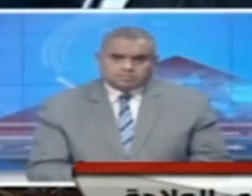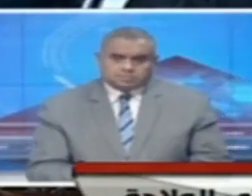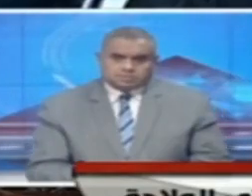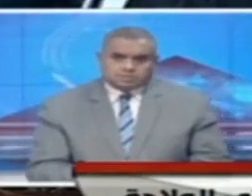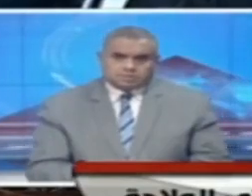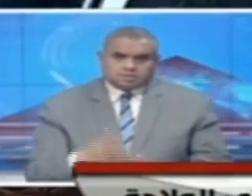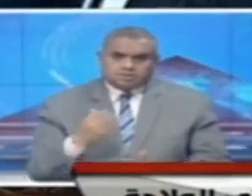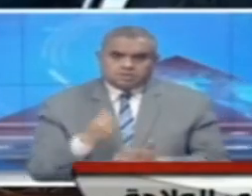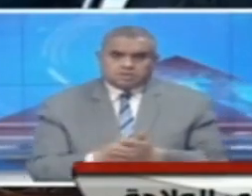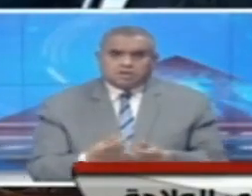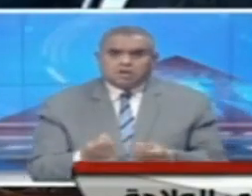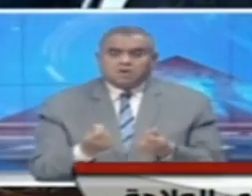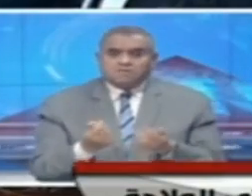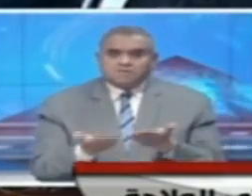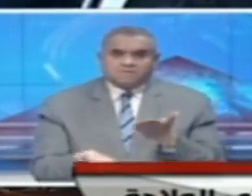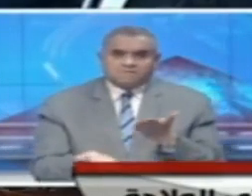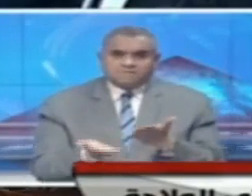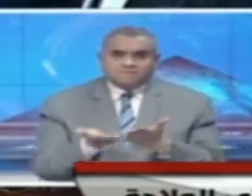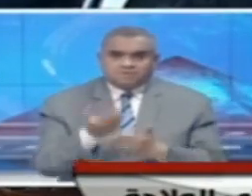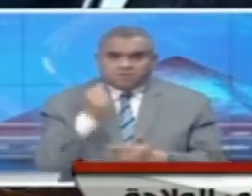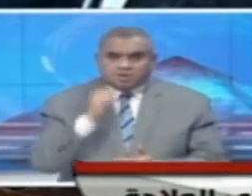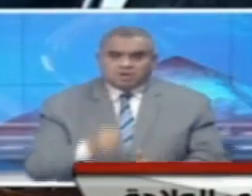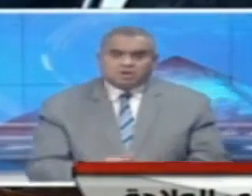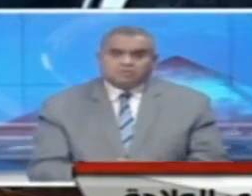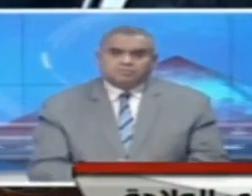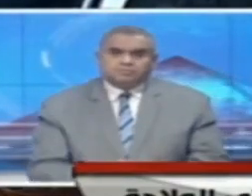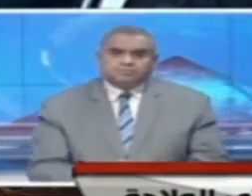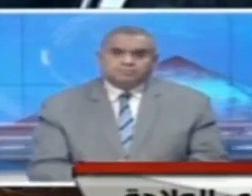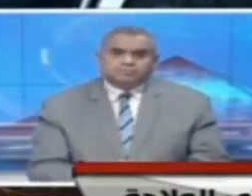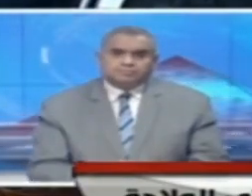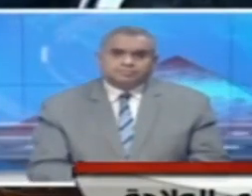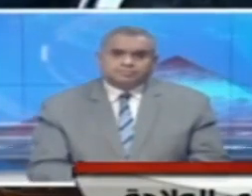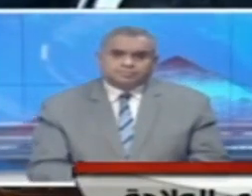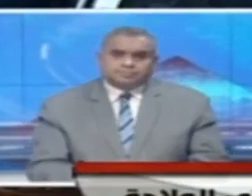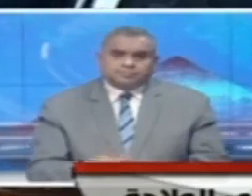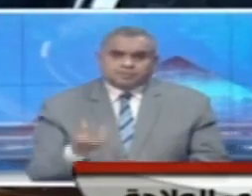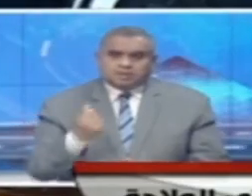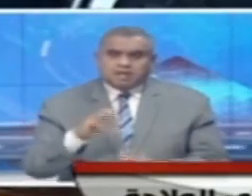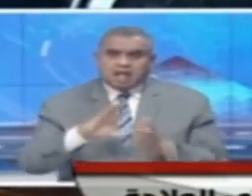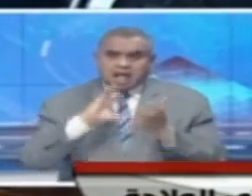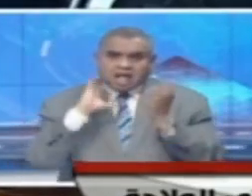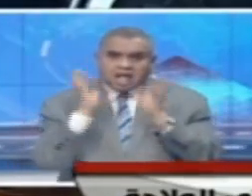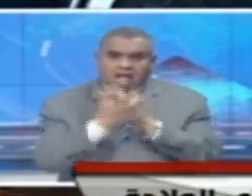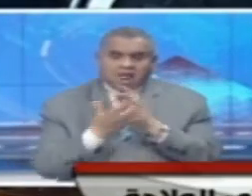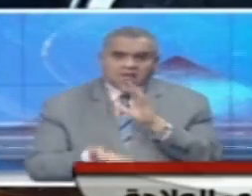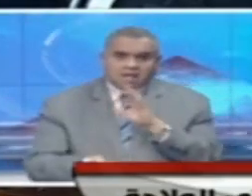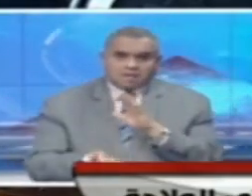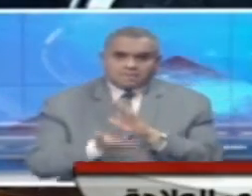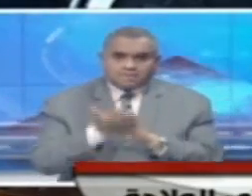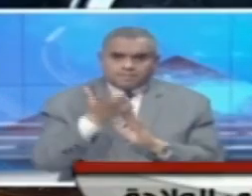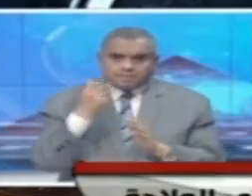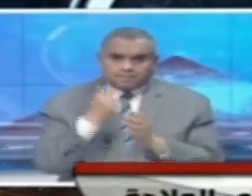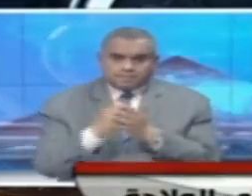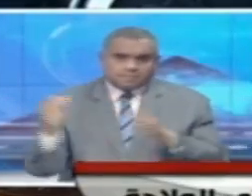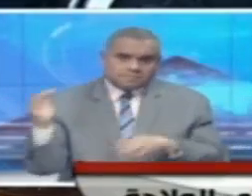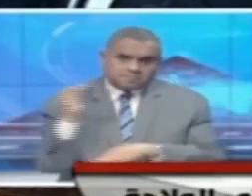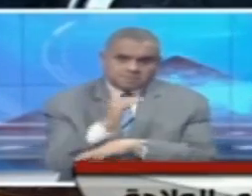صحيح الرقم كبير قوي علينا، يعني مش كتير من دول العالم تقدر تتصدى لعلاجه